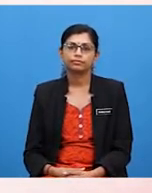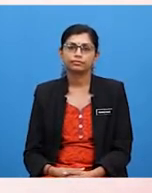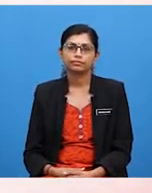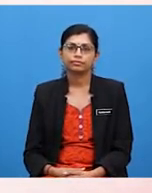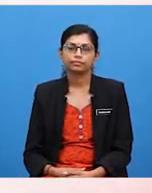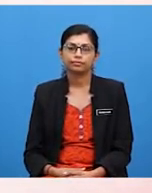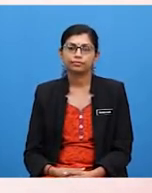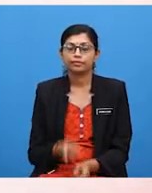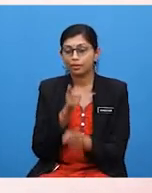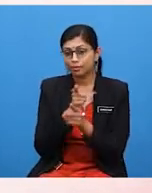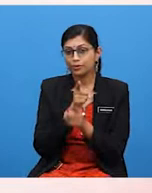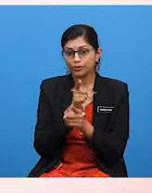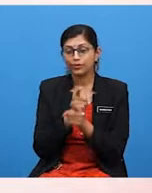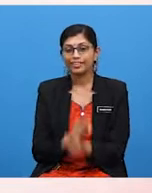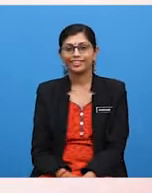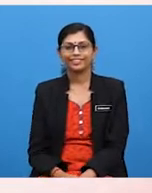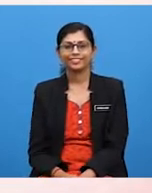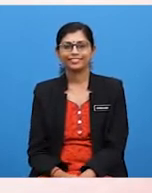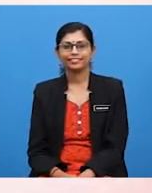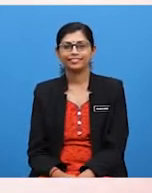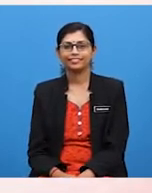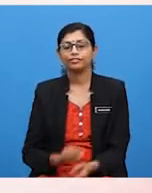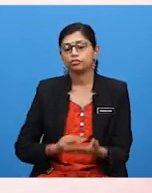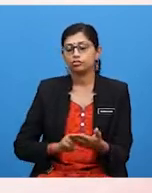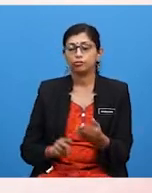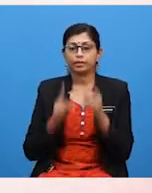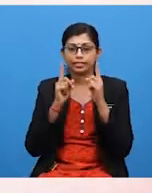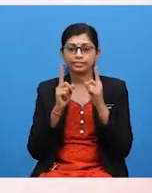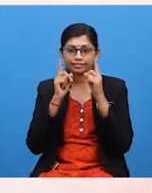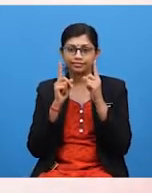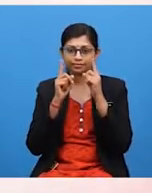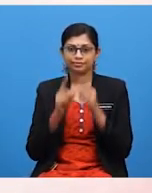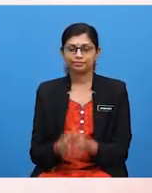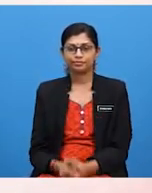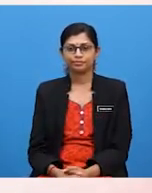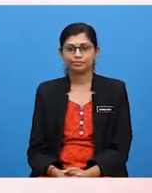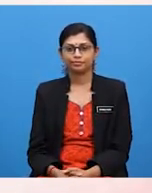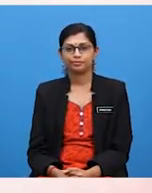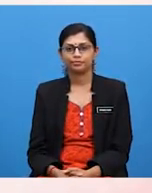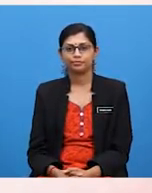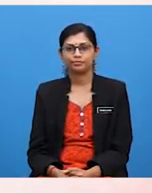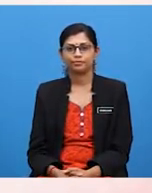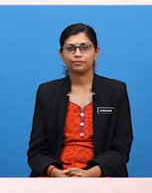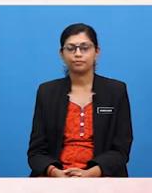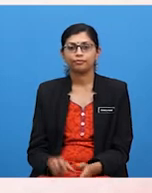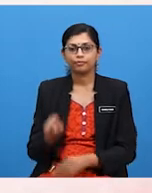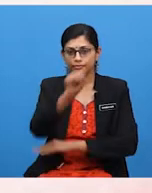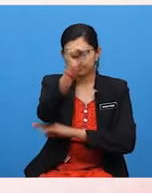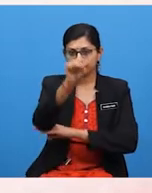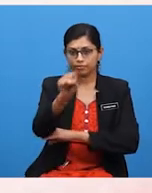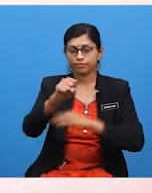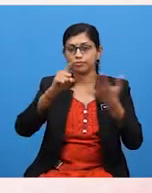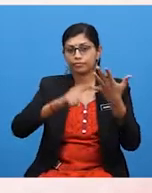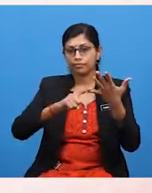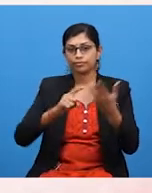tumbuhan. Ya, tepat sekali. Pertumbuhan primer dan pertumbuhan sekunder. Soalan